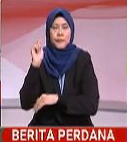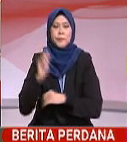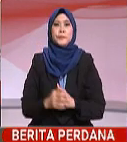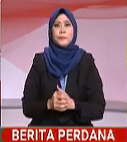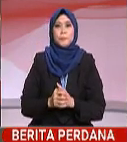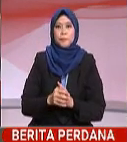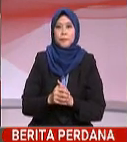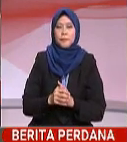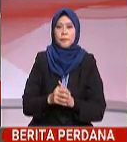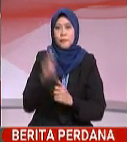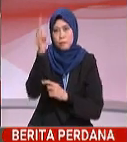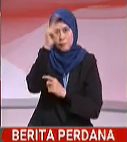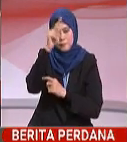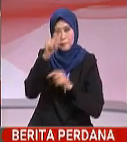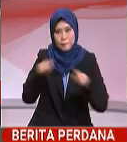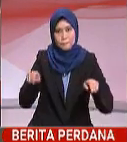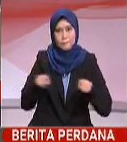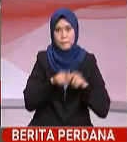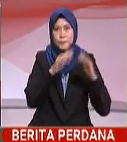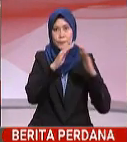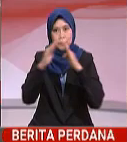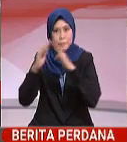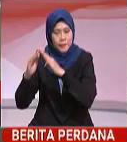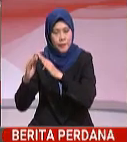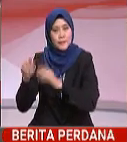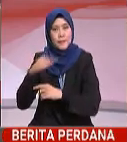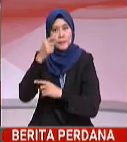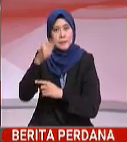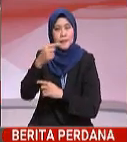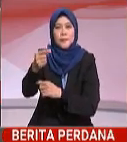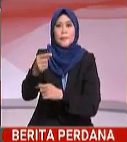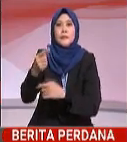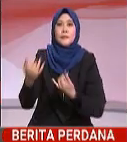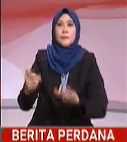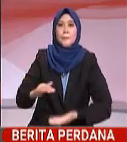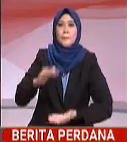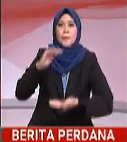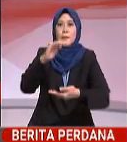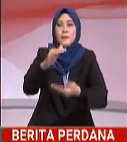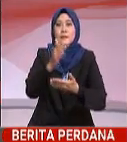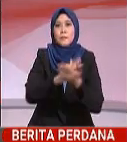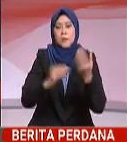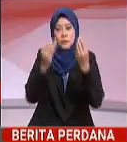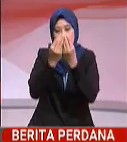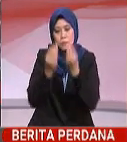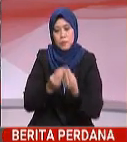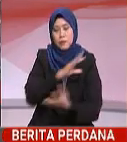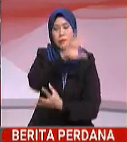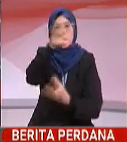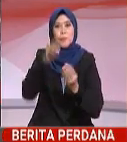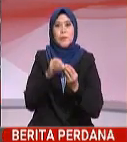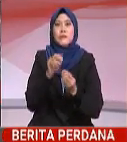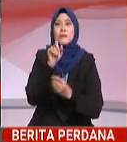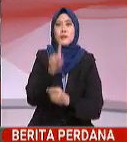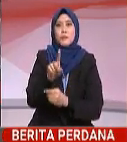Menteri Kerajaan Tempatan dan Perumahan, Datuk Seri Masidi Manjun, bekalan ini sebahagian daripada jumlah keseluruhan